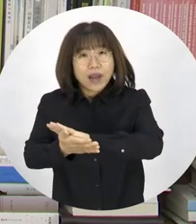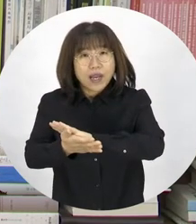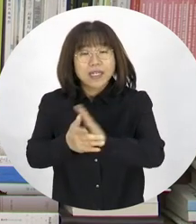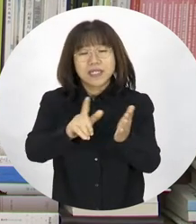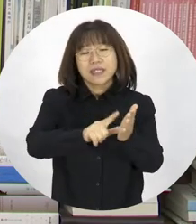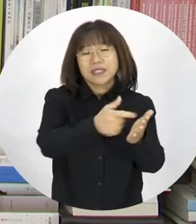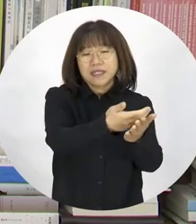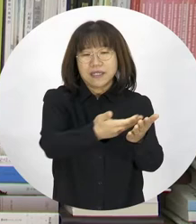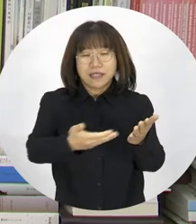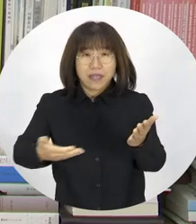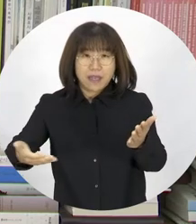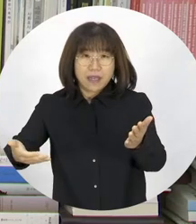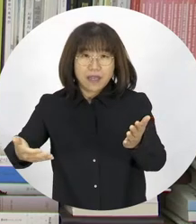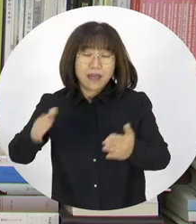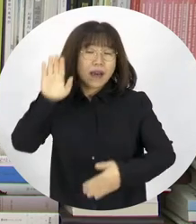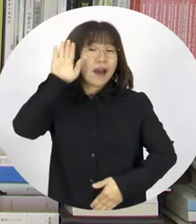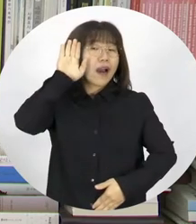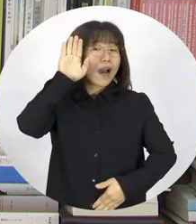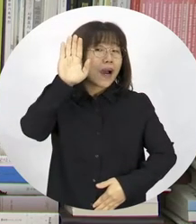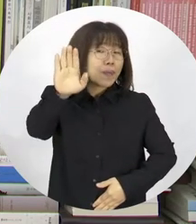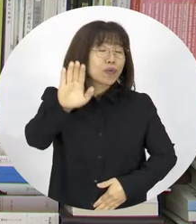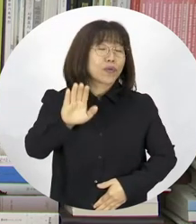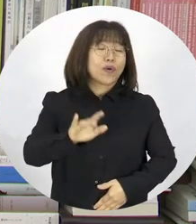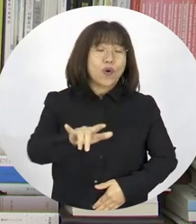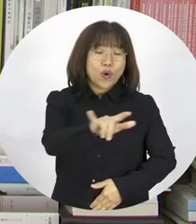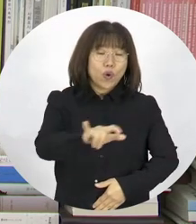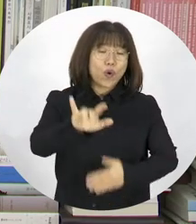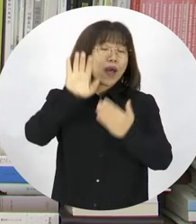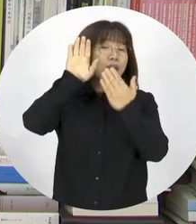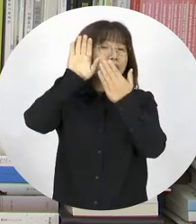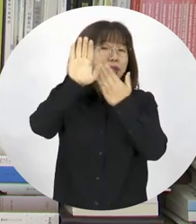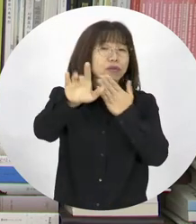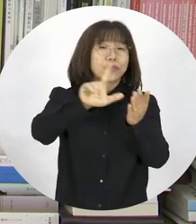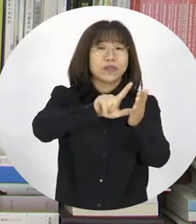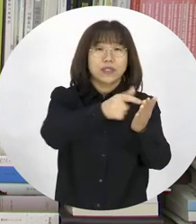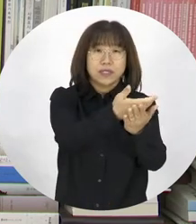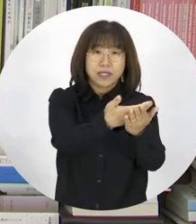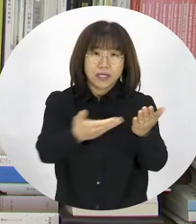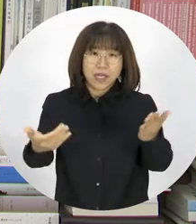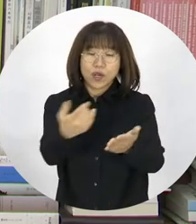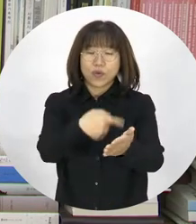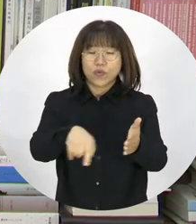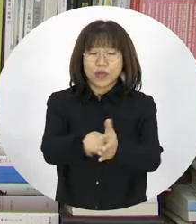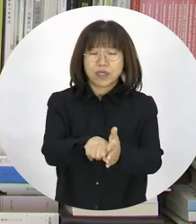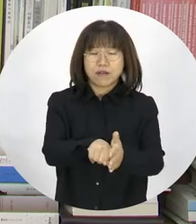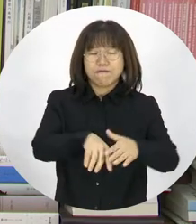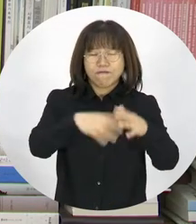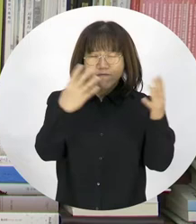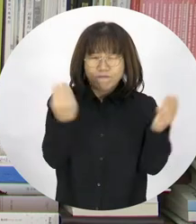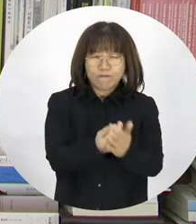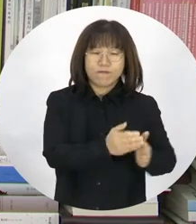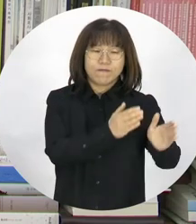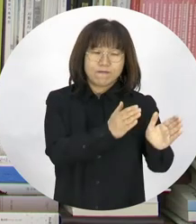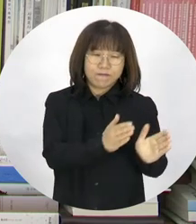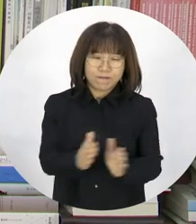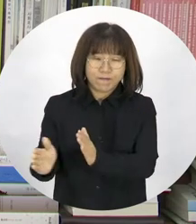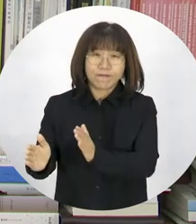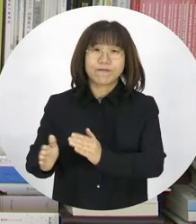발맞춰 다가올 코로나19 이후 시대에 대비해도 만전을 기하겠습니다.